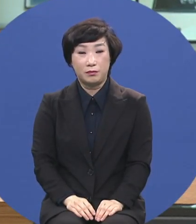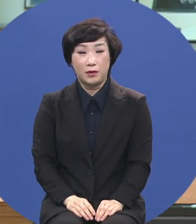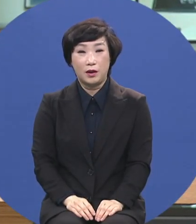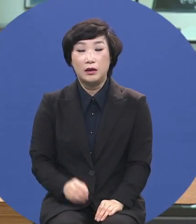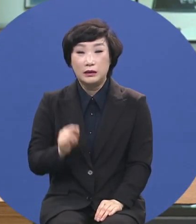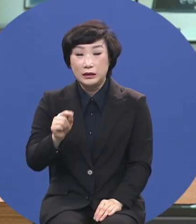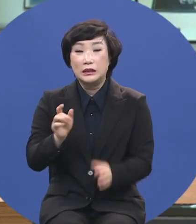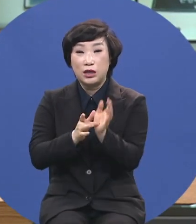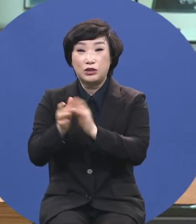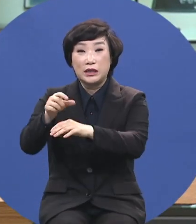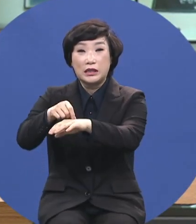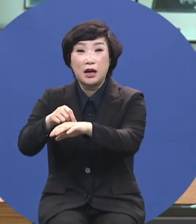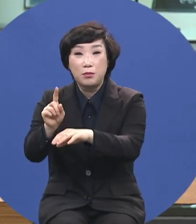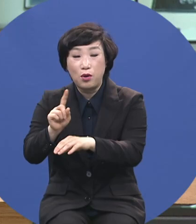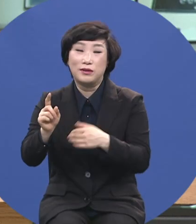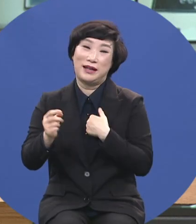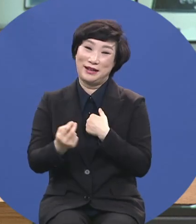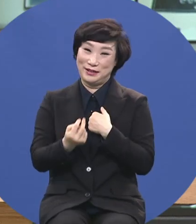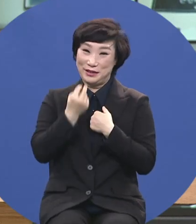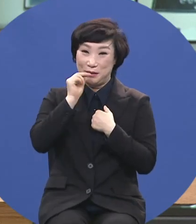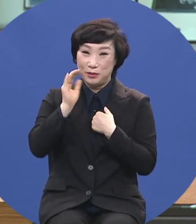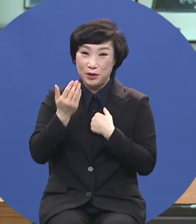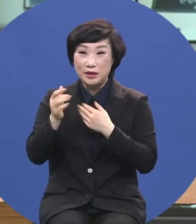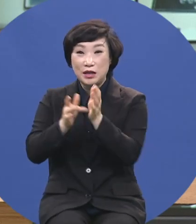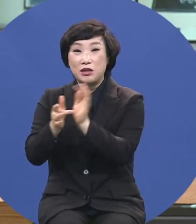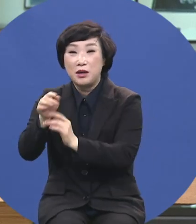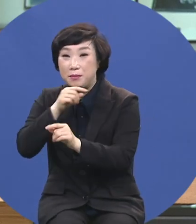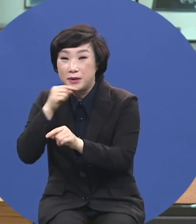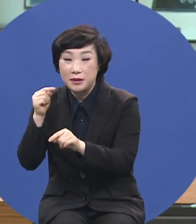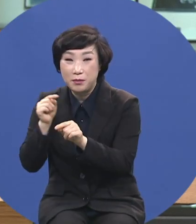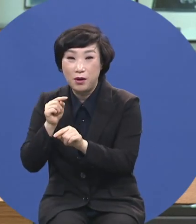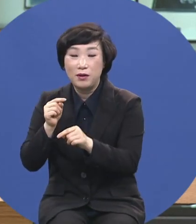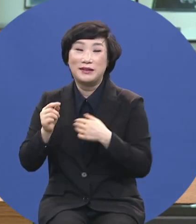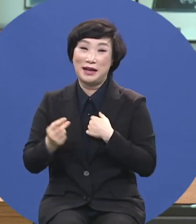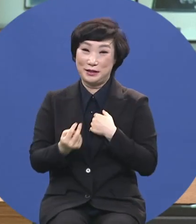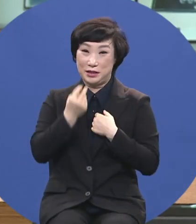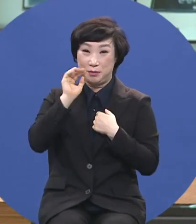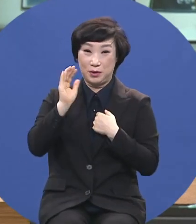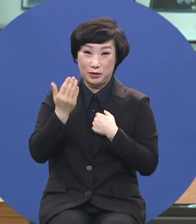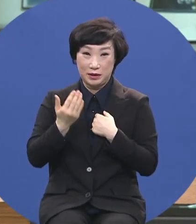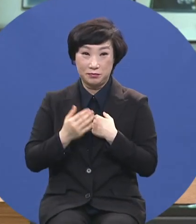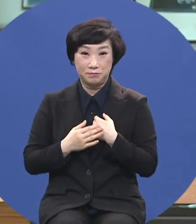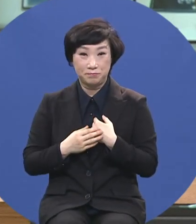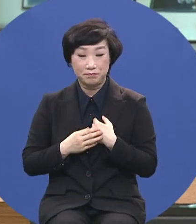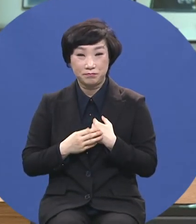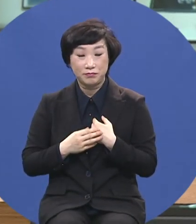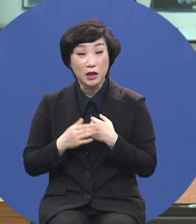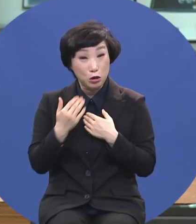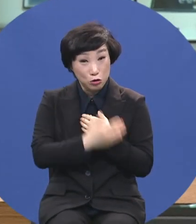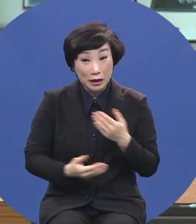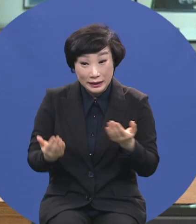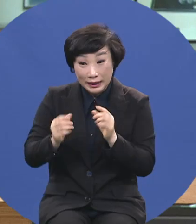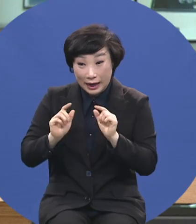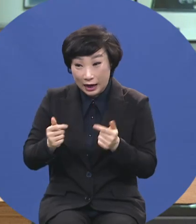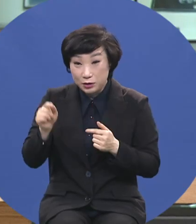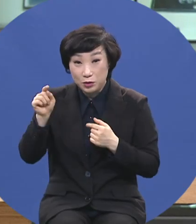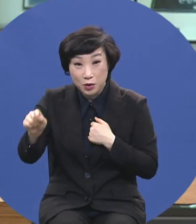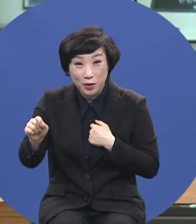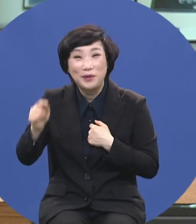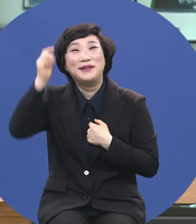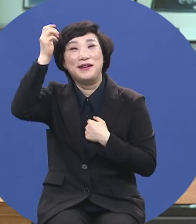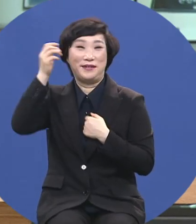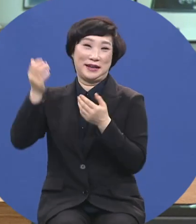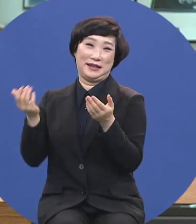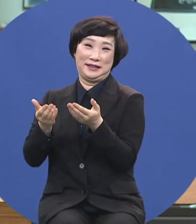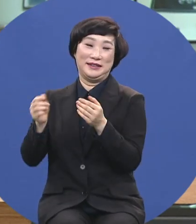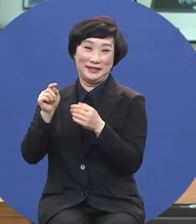그 살은 나의 생명이요 그의 피는 나의 생명인데 육의 것이 아니라 영의